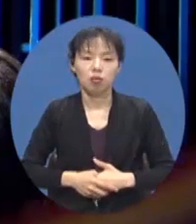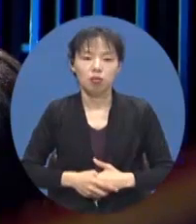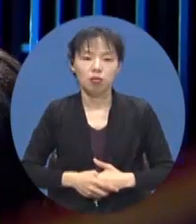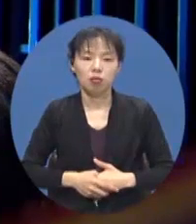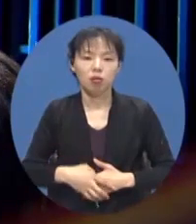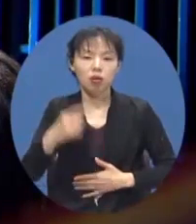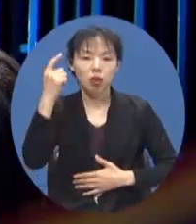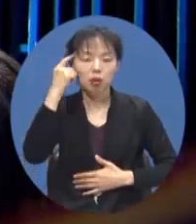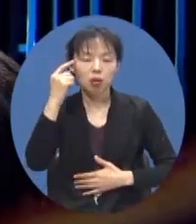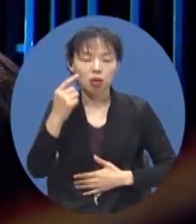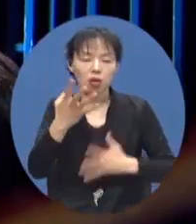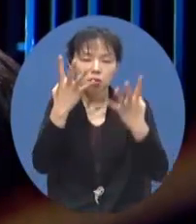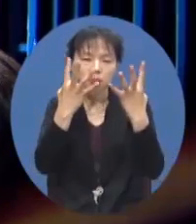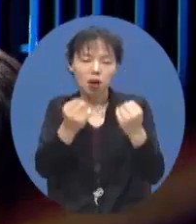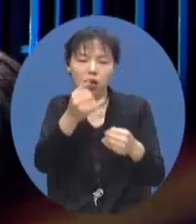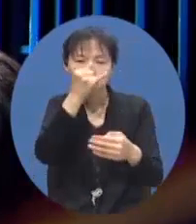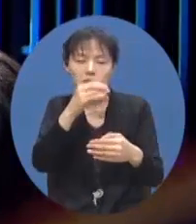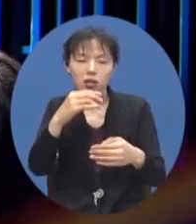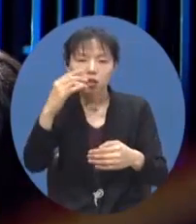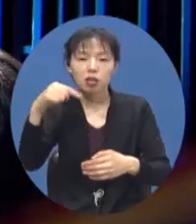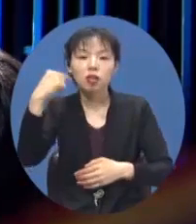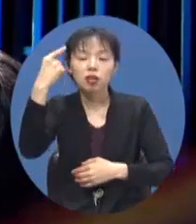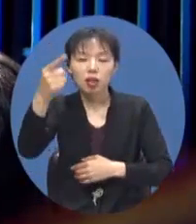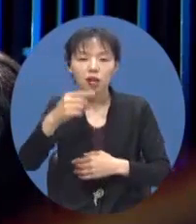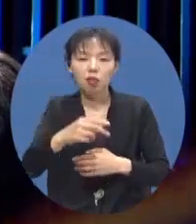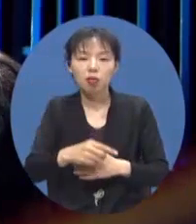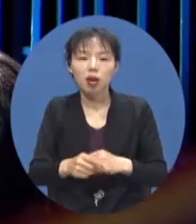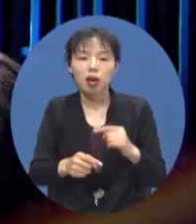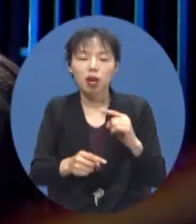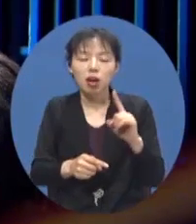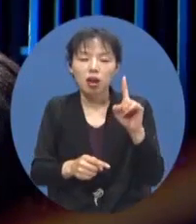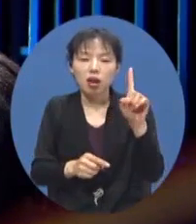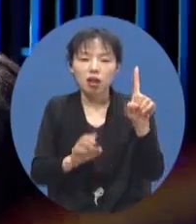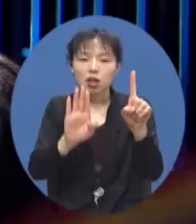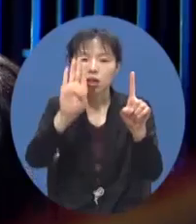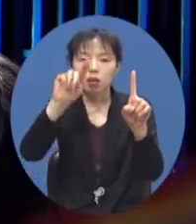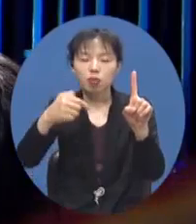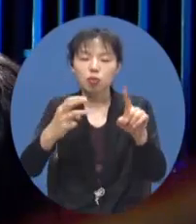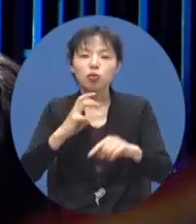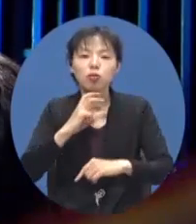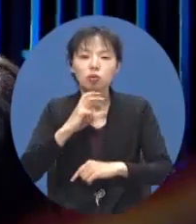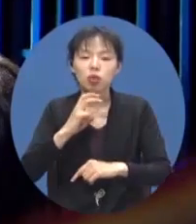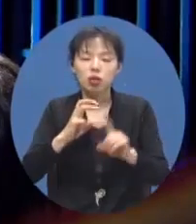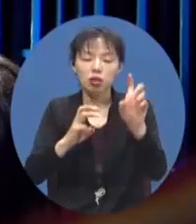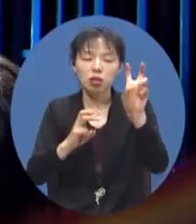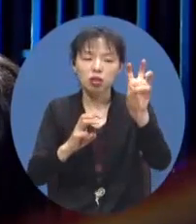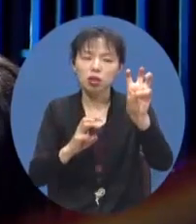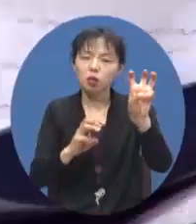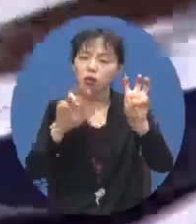왜 많지? 다음에는 1분 30초짜리 창작 동화를 들려줬습니다.